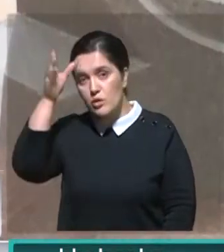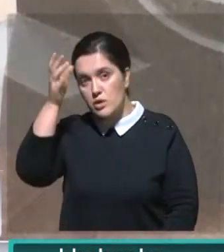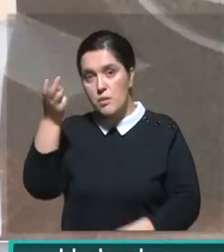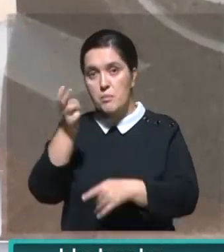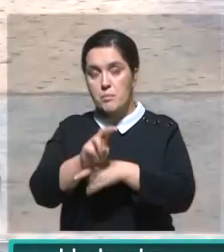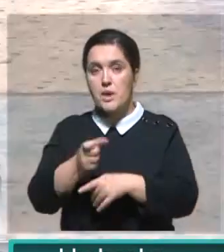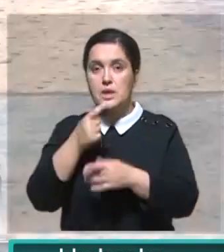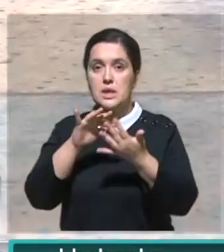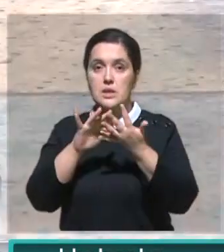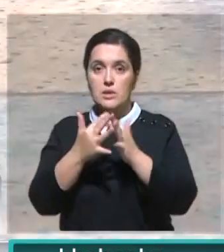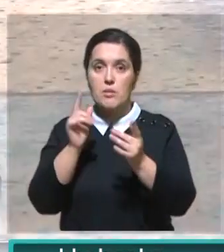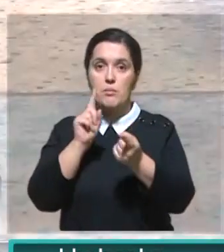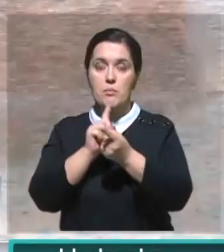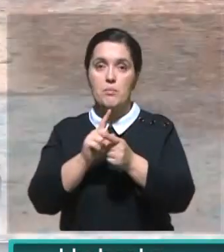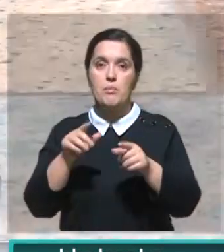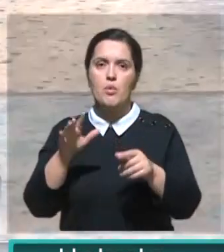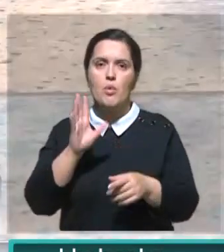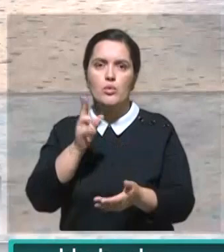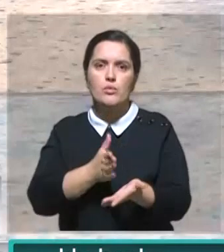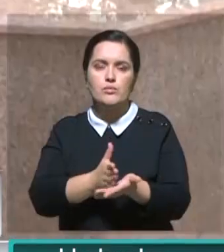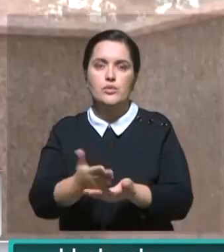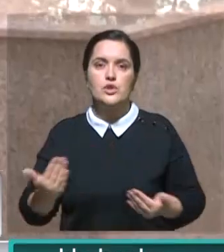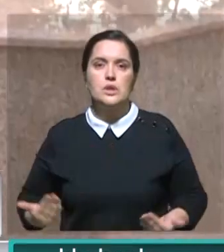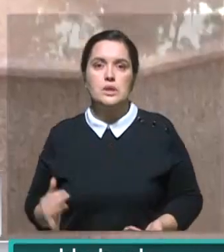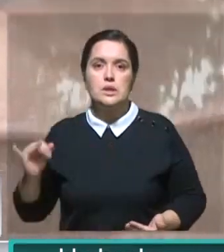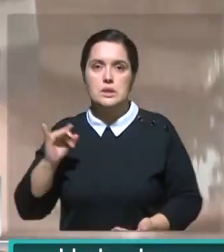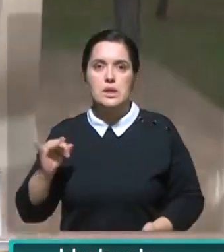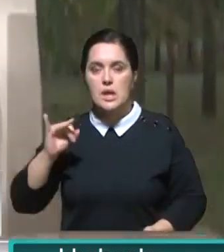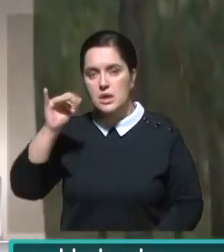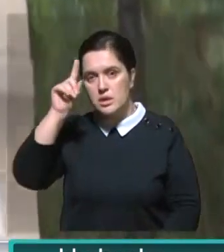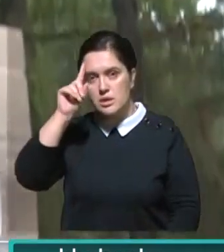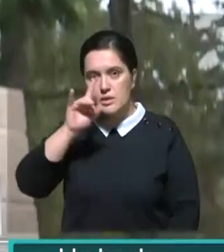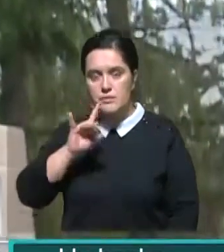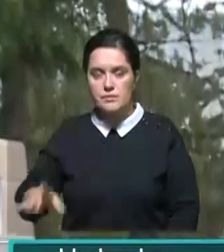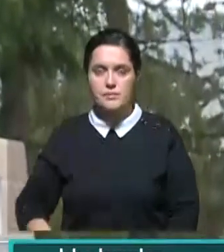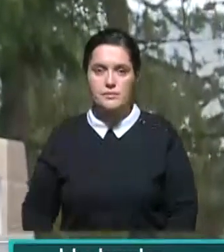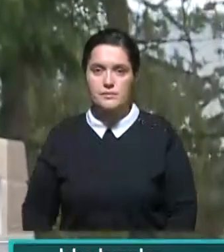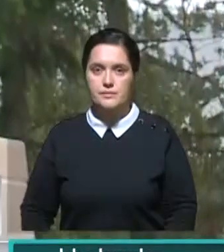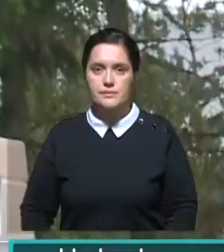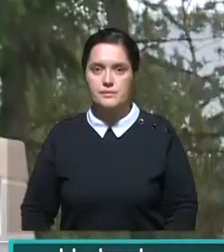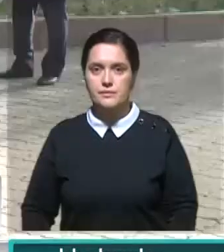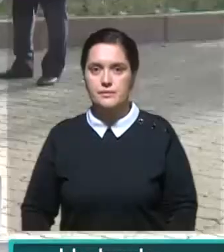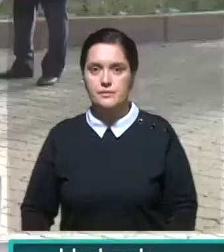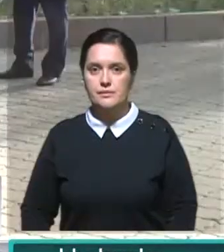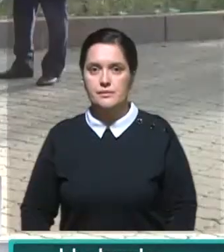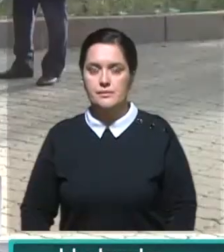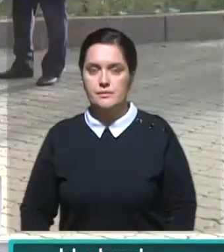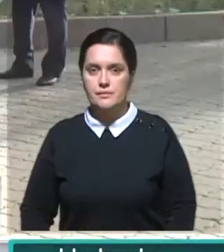посетят несколько сел, встретятся с местными старожилами, историками и знатоками края.